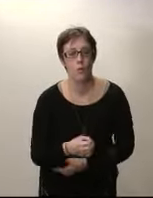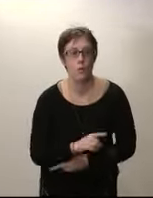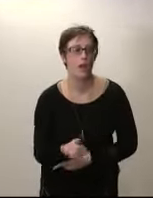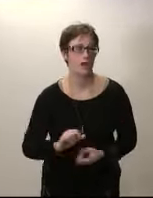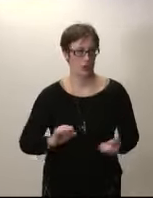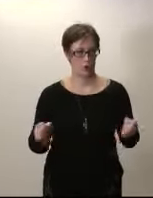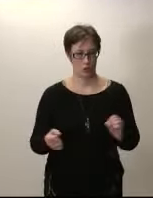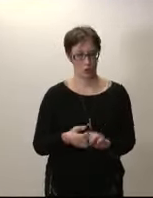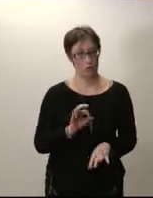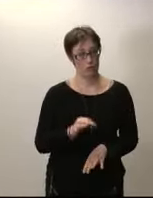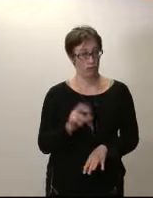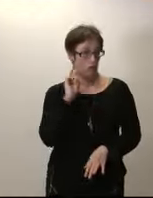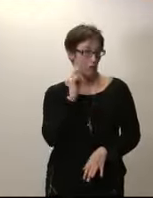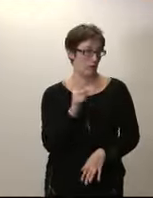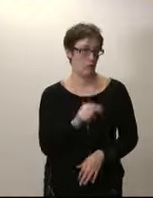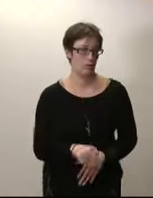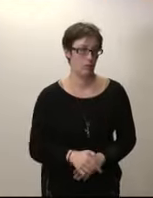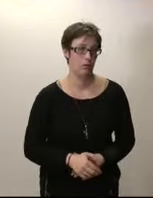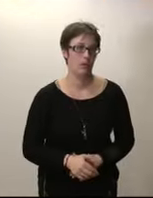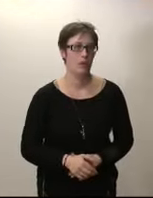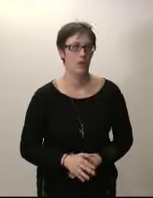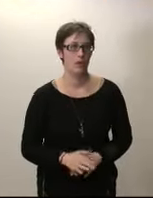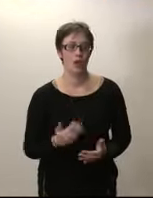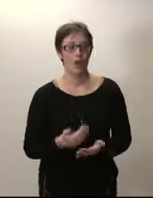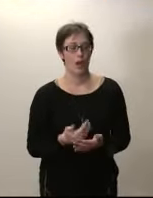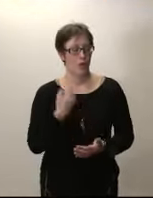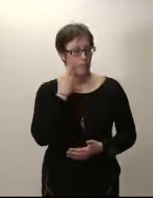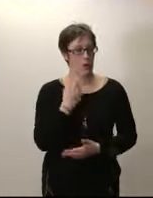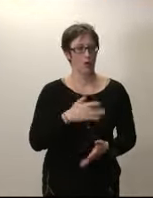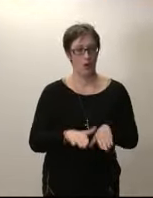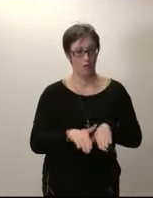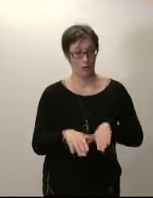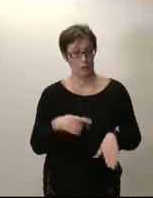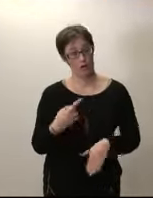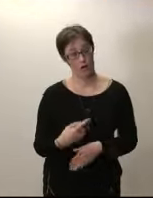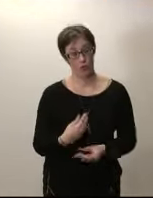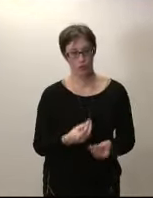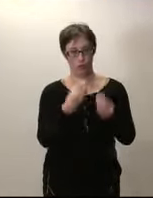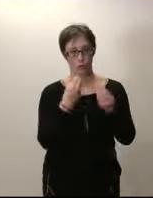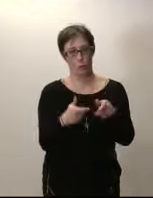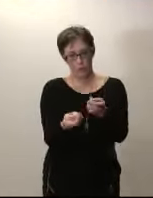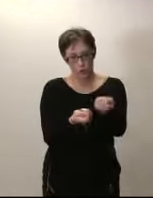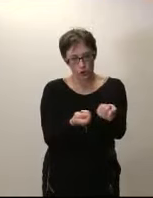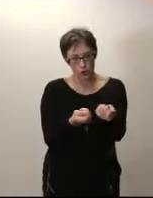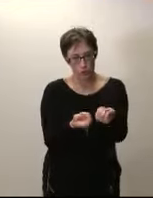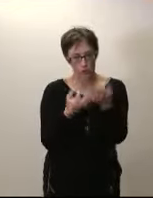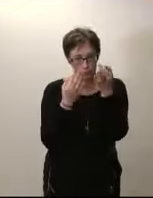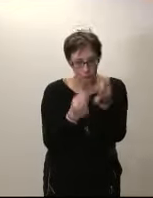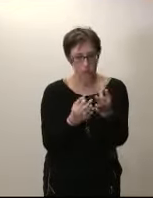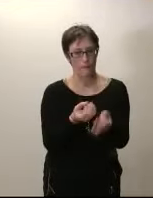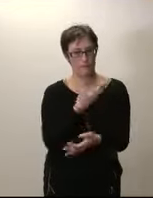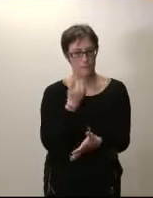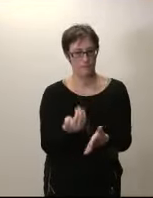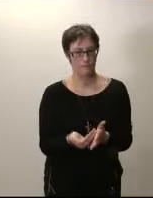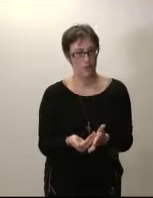habituer, mais c'est ainsi que on pense que ça permet d'avoir une meilleure gestion